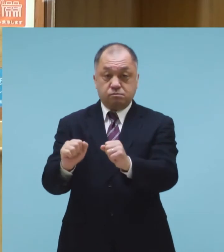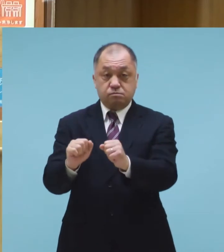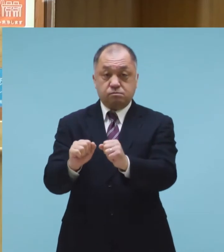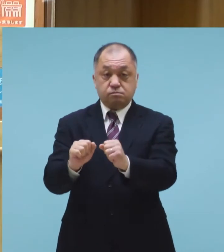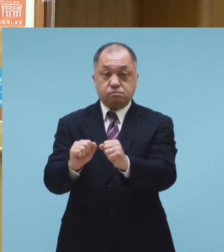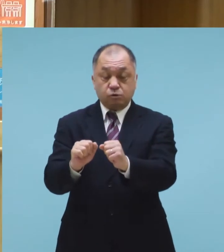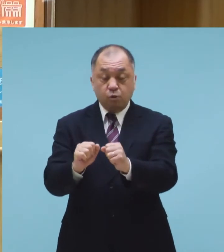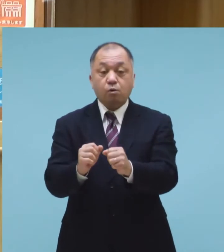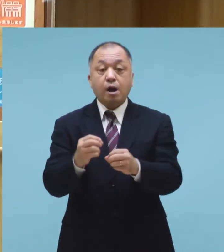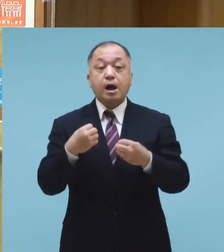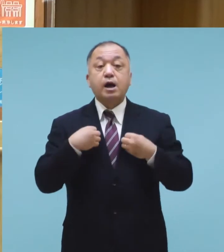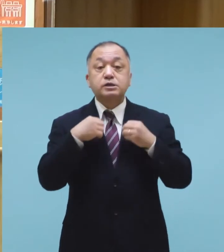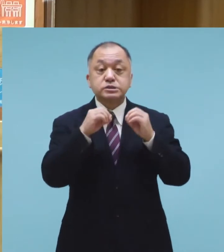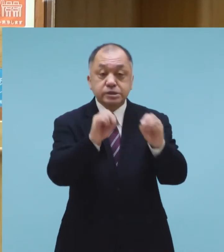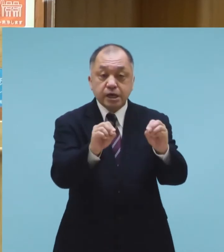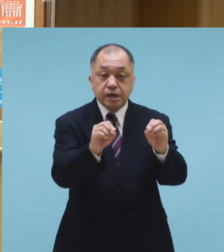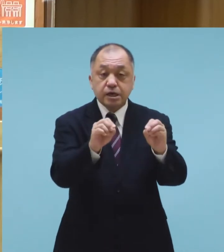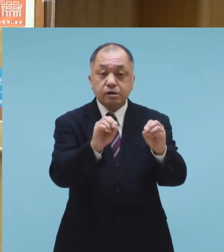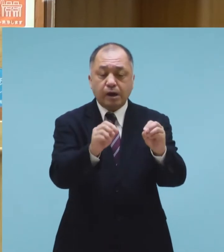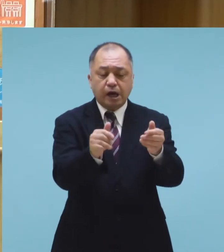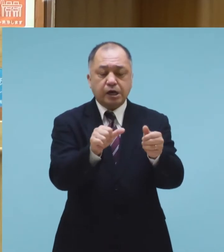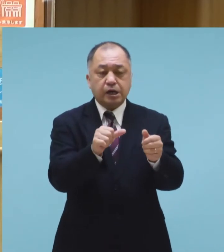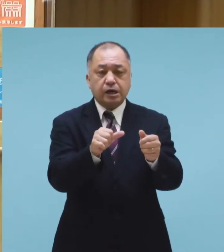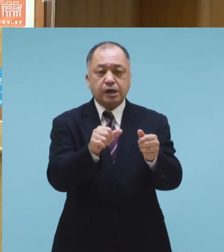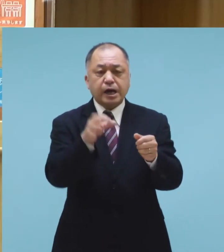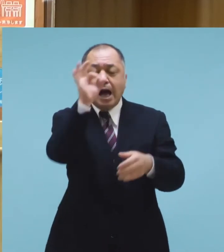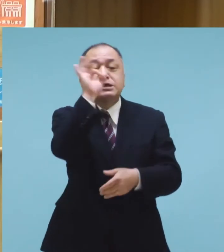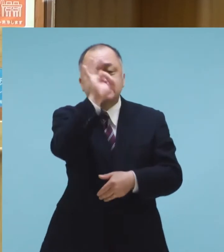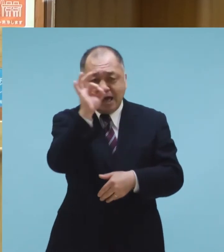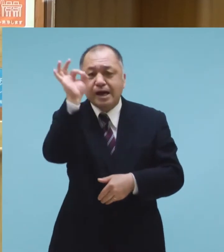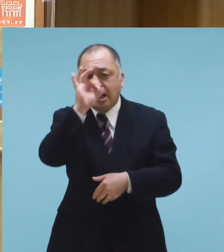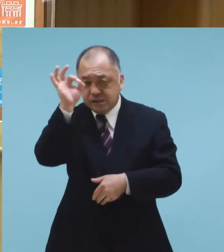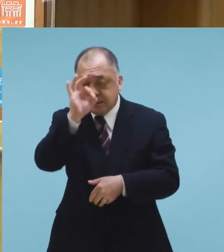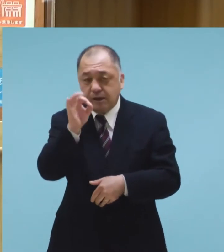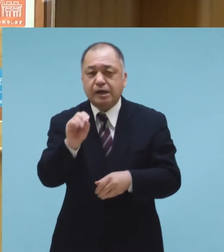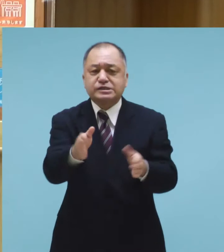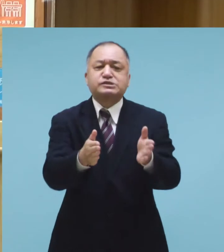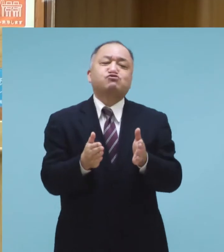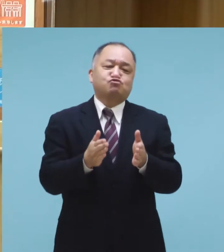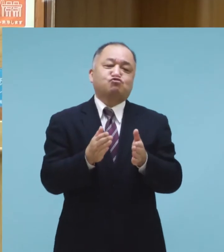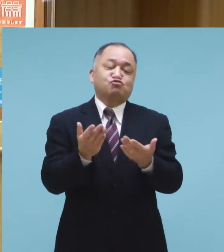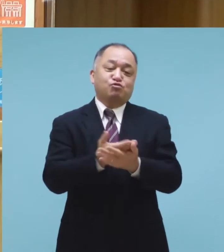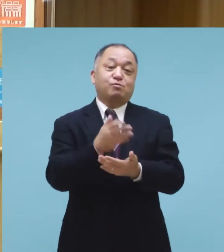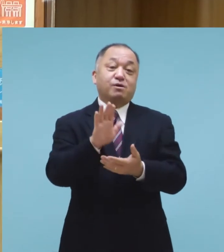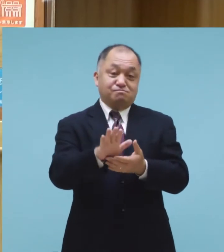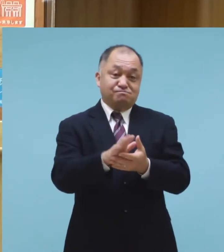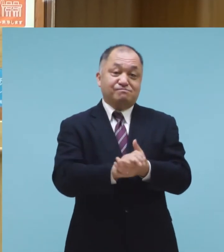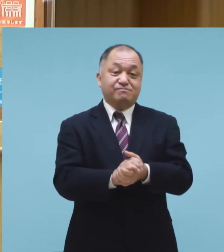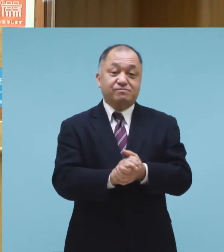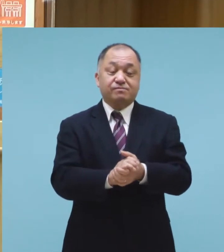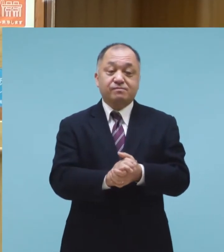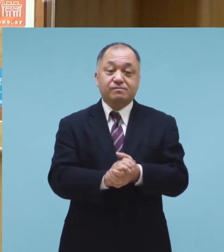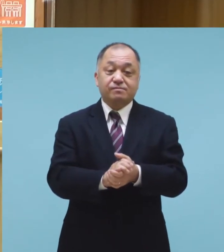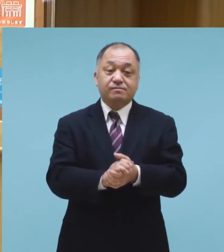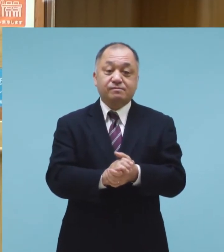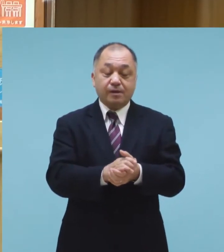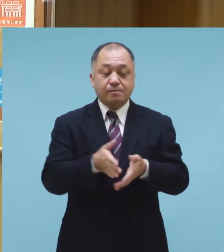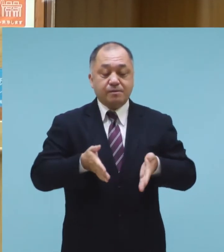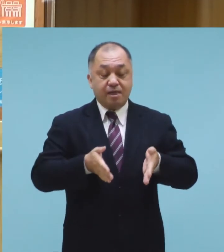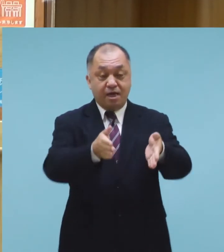と感染だとかそういったものは自粛ってことで、皆さんにはそういった沿道でのそうい